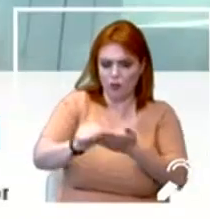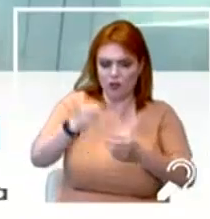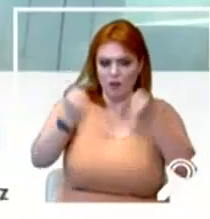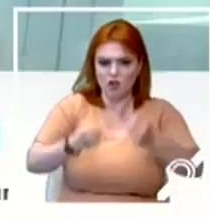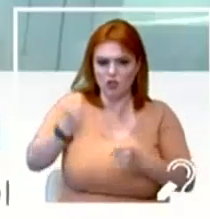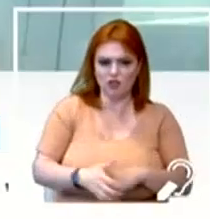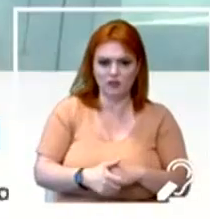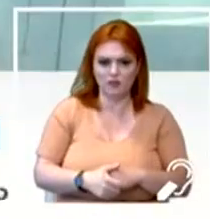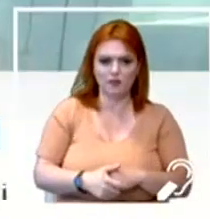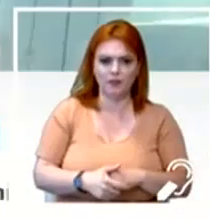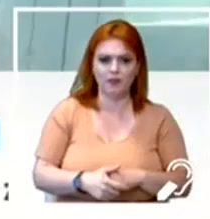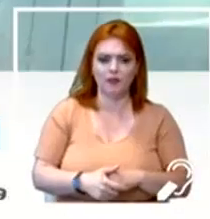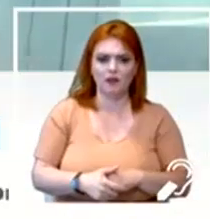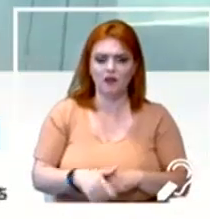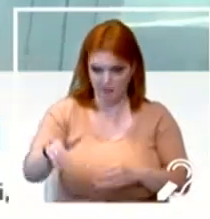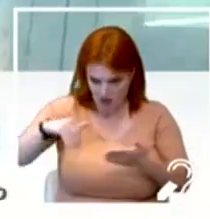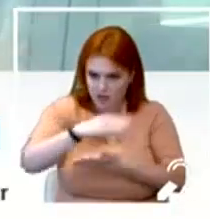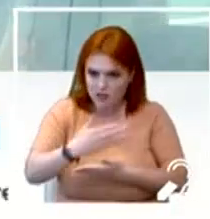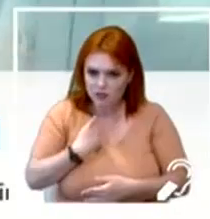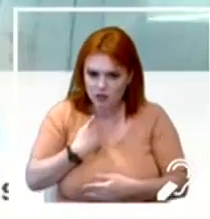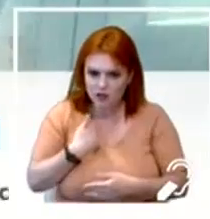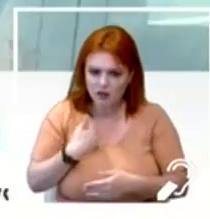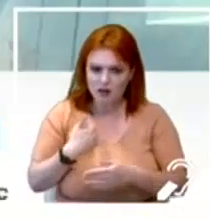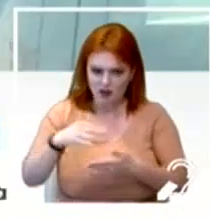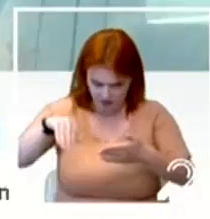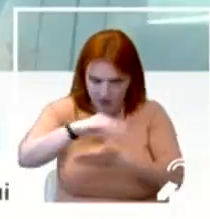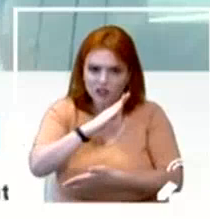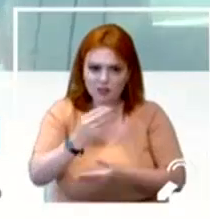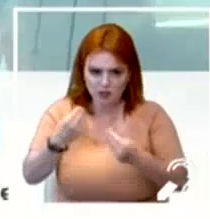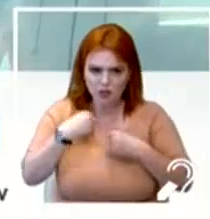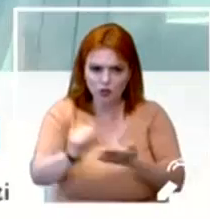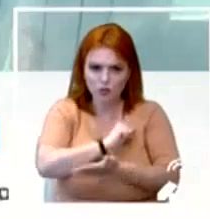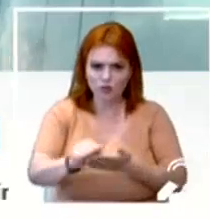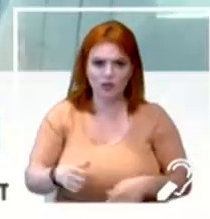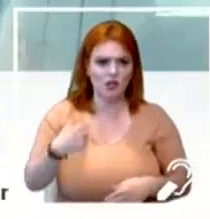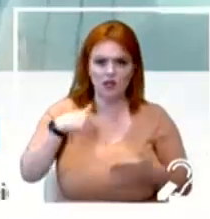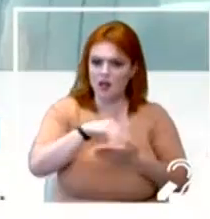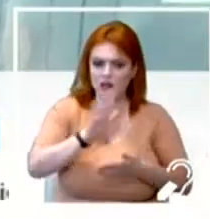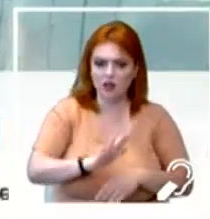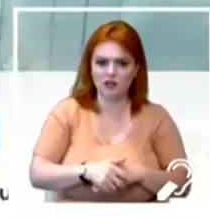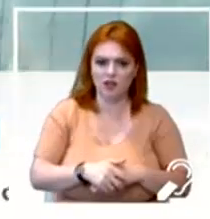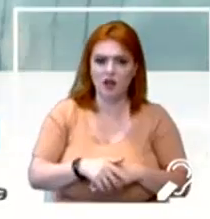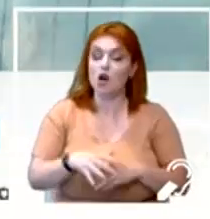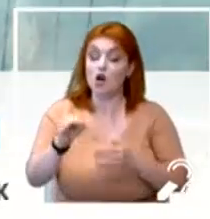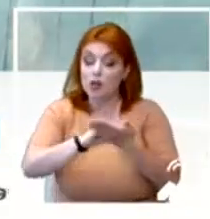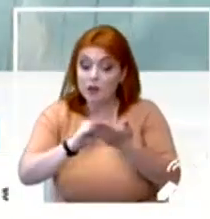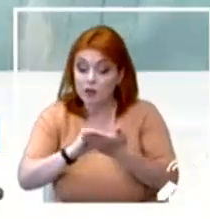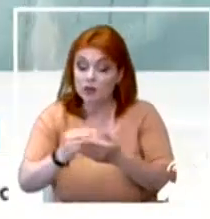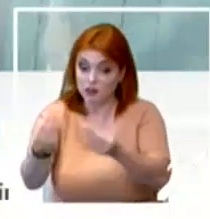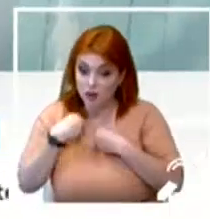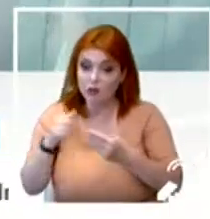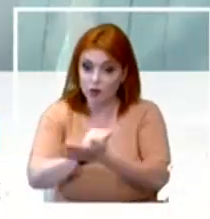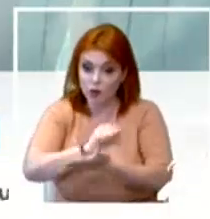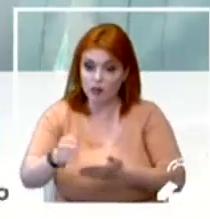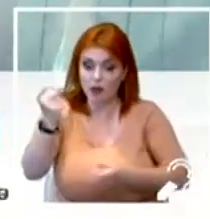Генеральный инспекторат полиции Хорошо. Не является государственным служащим. Еще раз. Вы отказываетесь предоставлять документы? Я не отказываюсь. Еще раз. Вы отказываетесь? Нет, не отказываюсь. Значит,